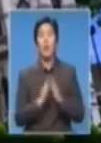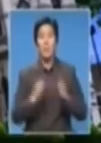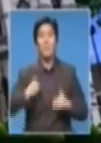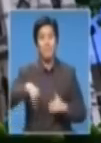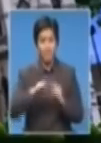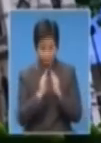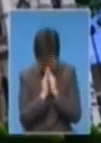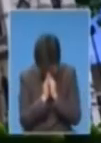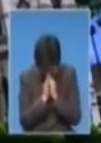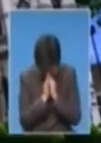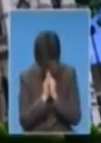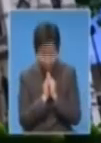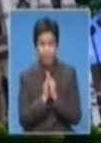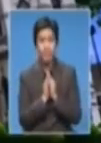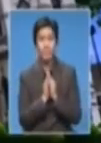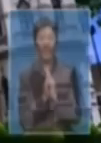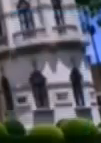วัสดีครับ